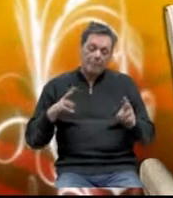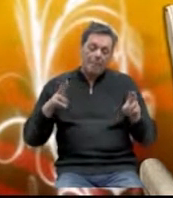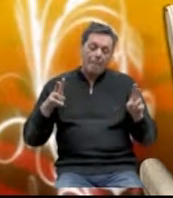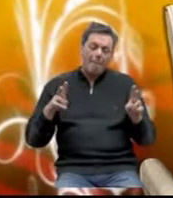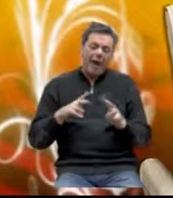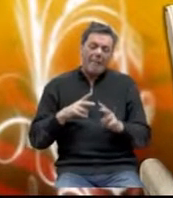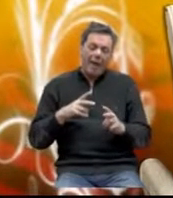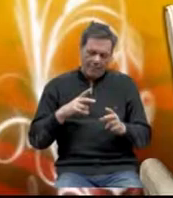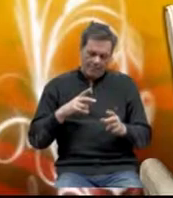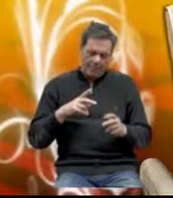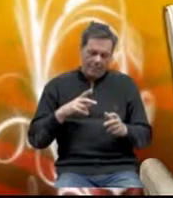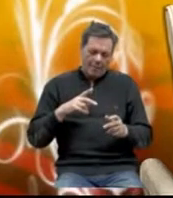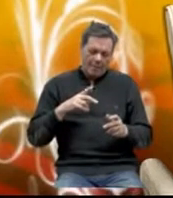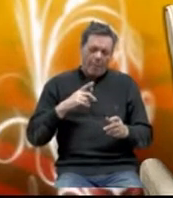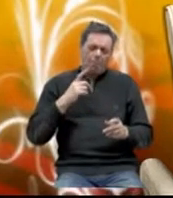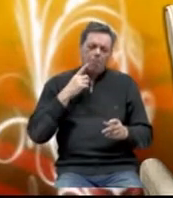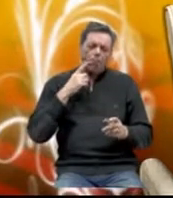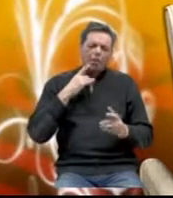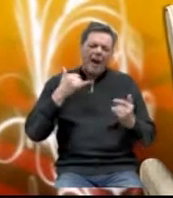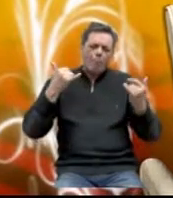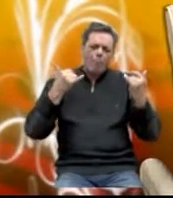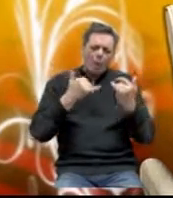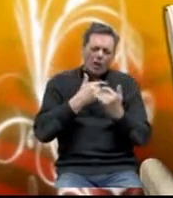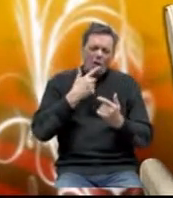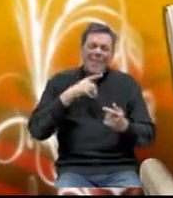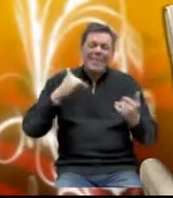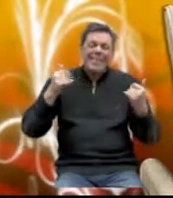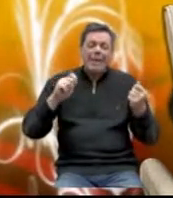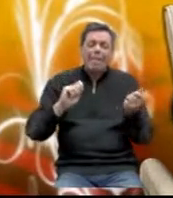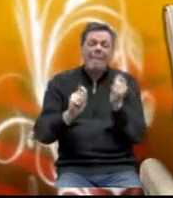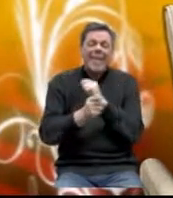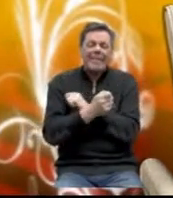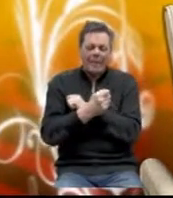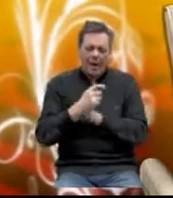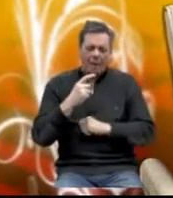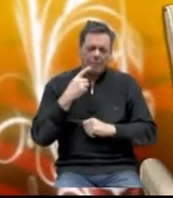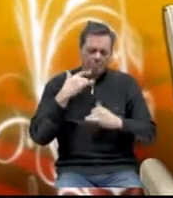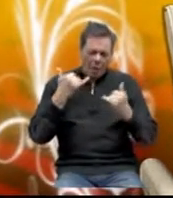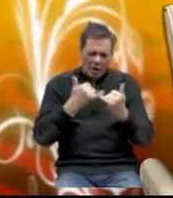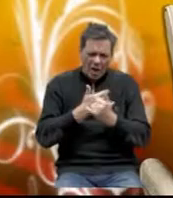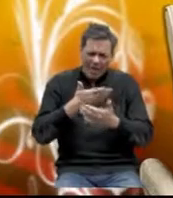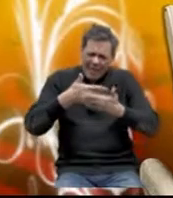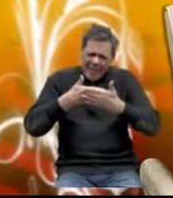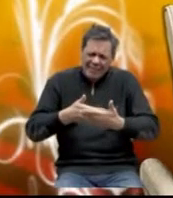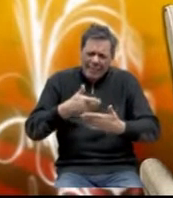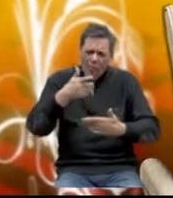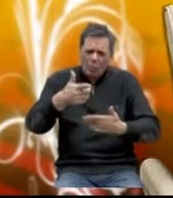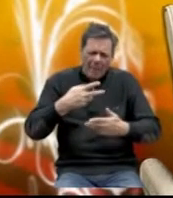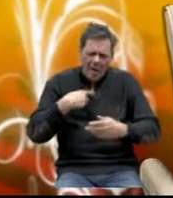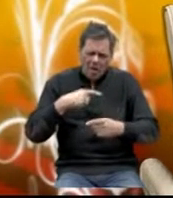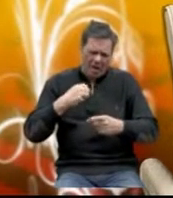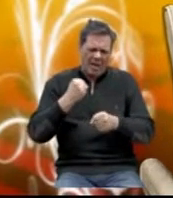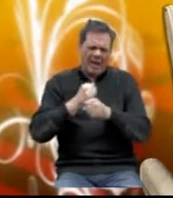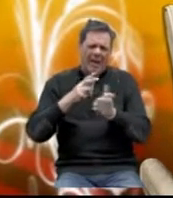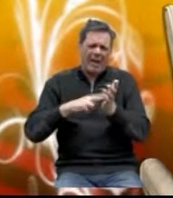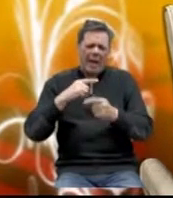pogreške mijenjanja, pokušaja pogreške mijenjanja, da umjesto toga zapravo na temelju genske strukture vidimo,